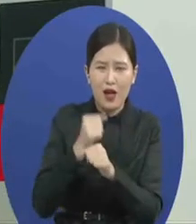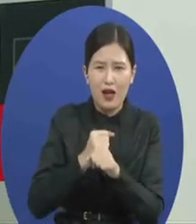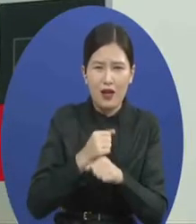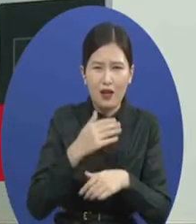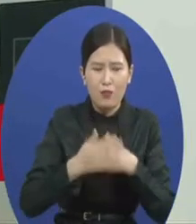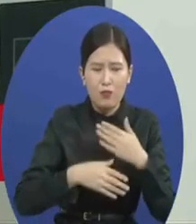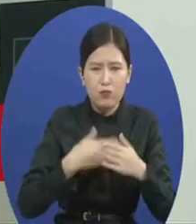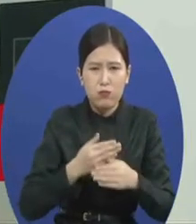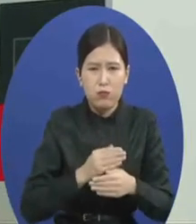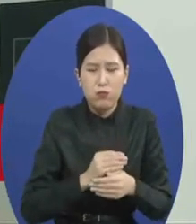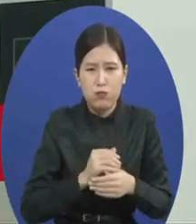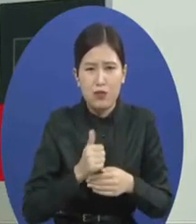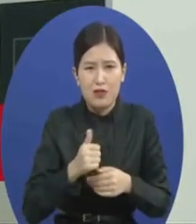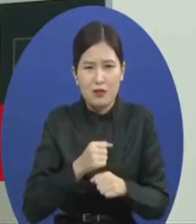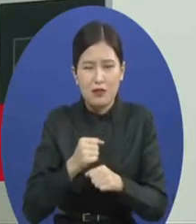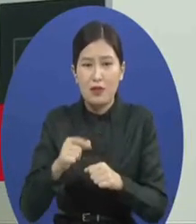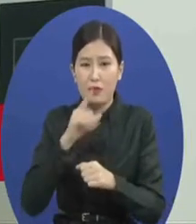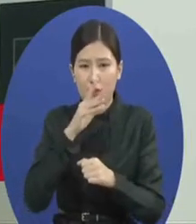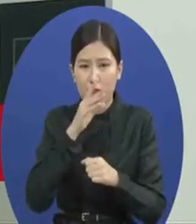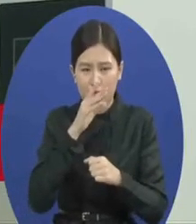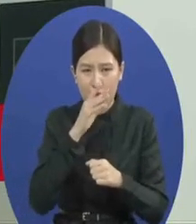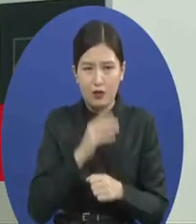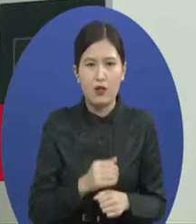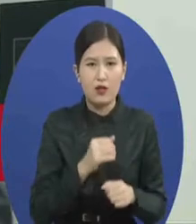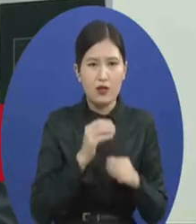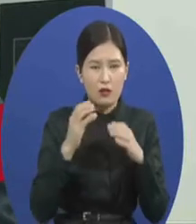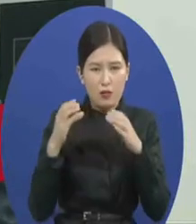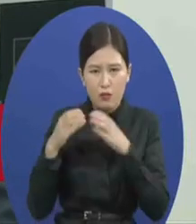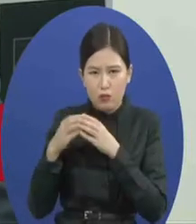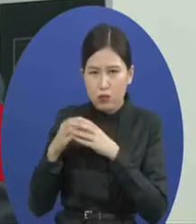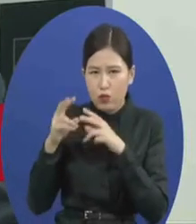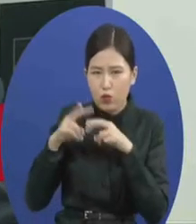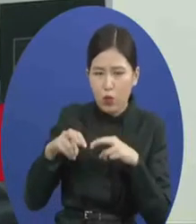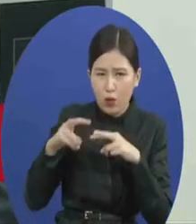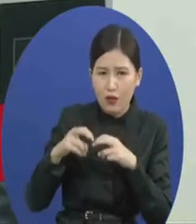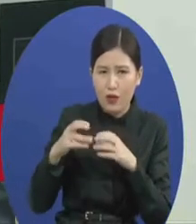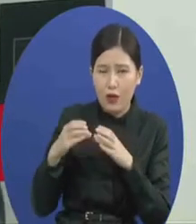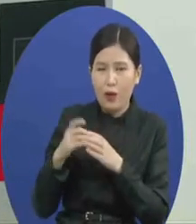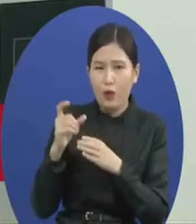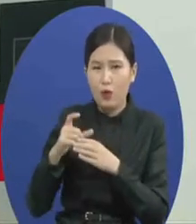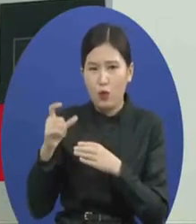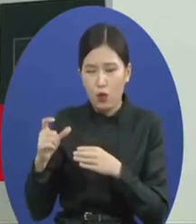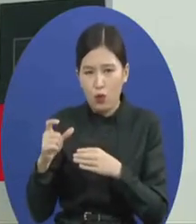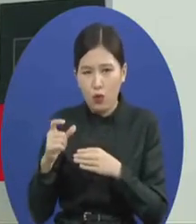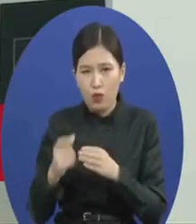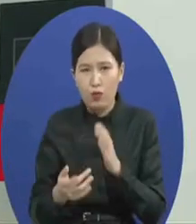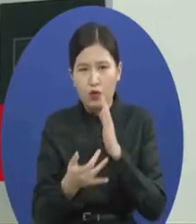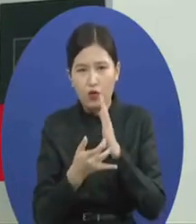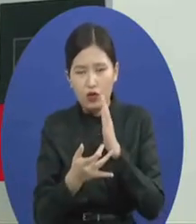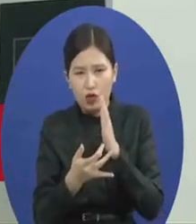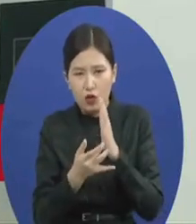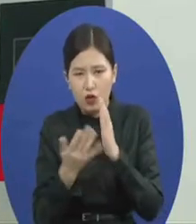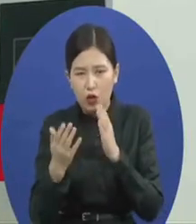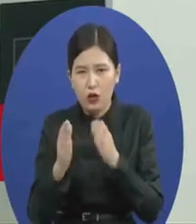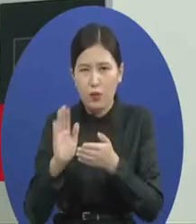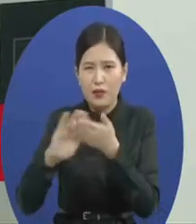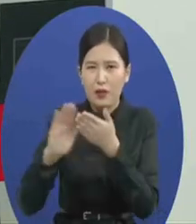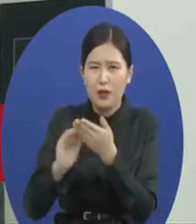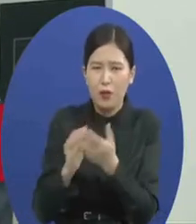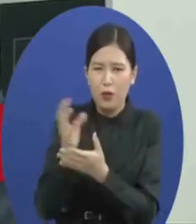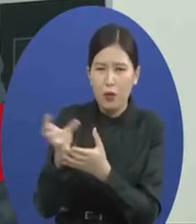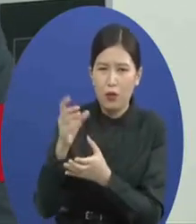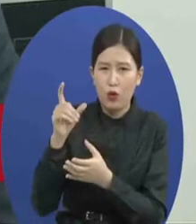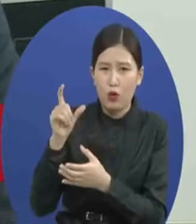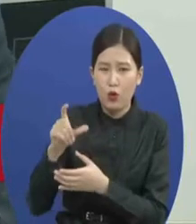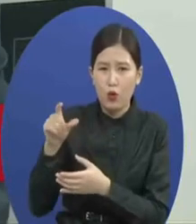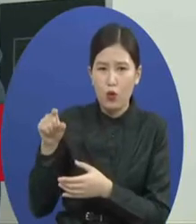эрчимжүүлнэ. Нэн шаардлагатай байгаа тандалтын багийн дархур судлаач, лабораторийн техникч, ариутгагч нарыг сум өрхийн